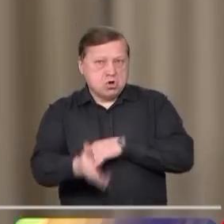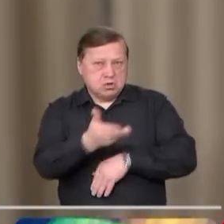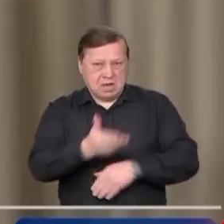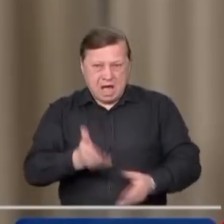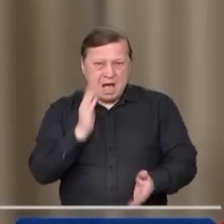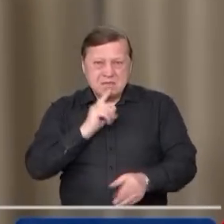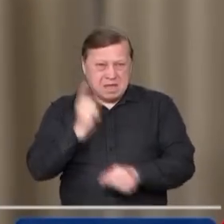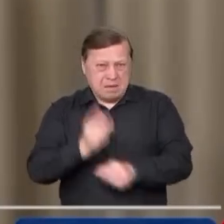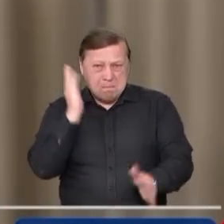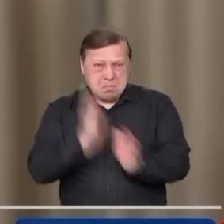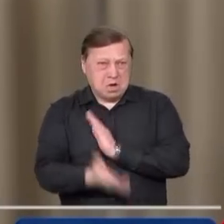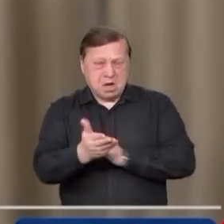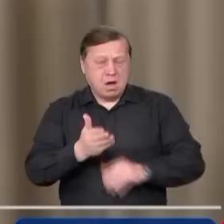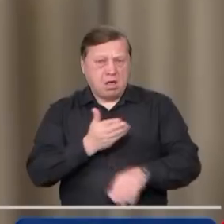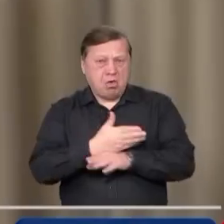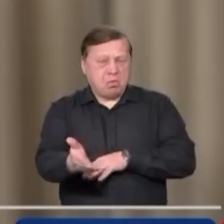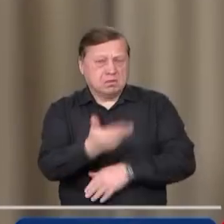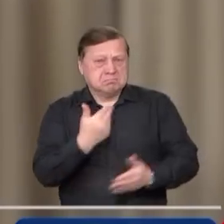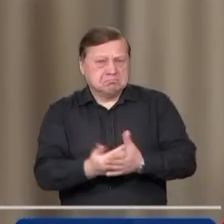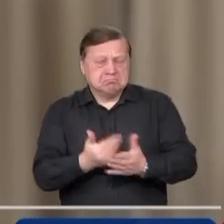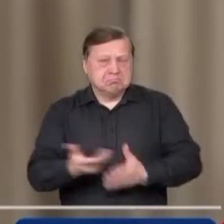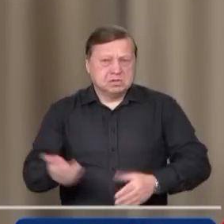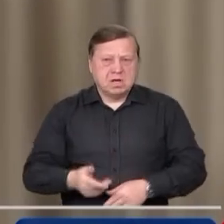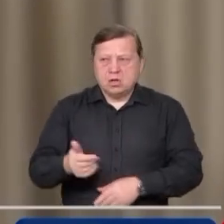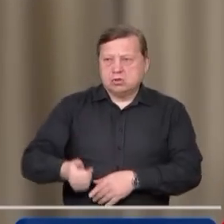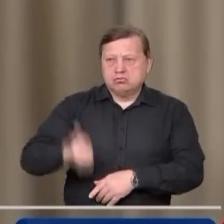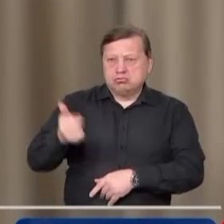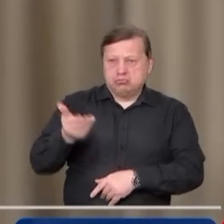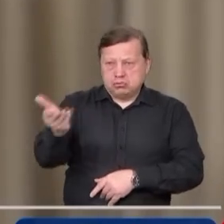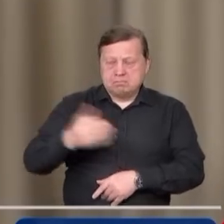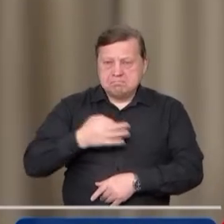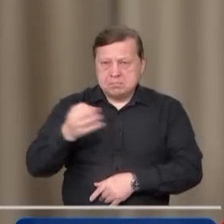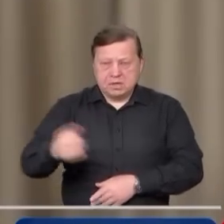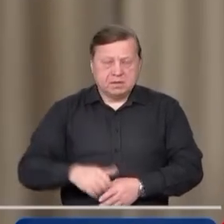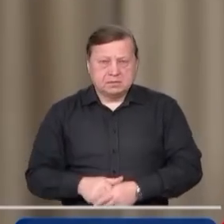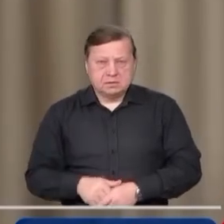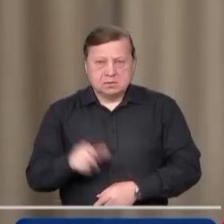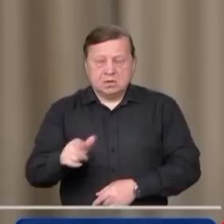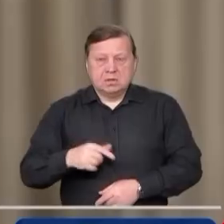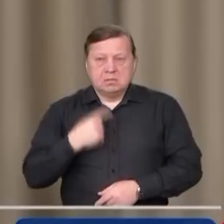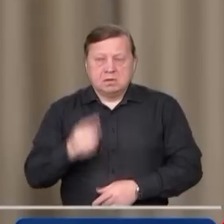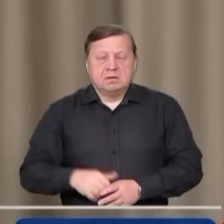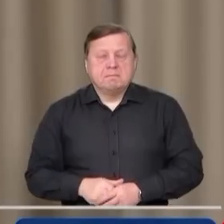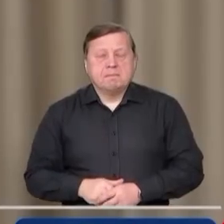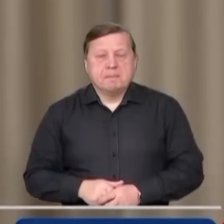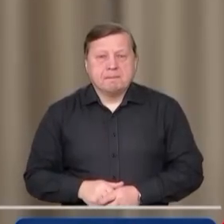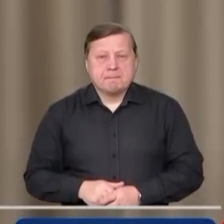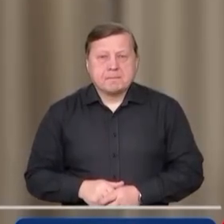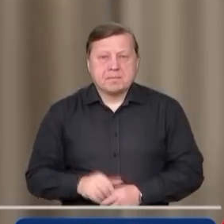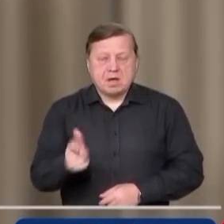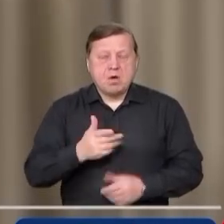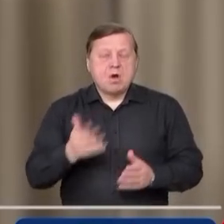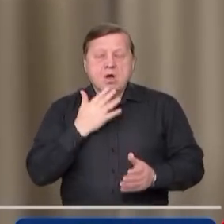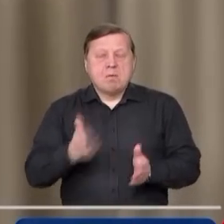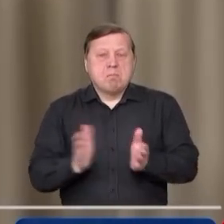prostą decyzję? I tutaj do szefa sztabu. Czy jest tutaj jakiś zakaz korzystania z niektórych